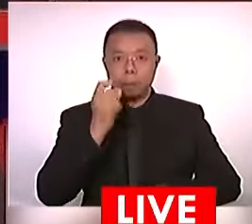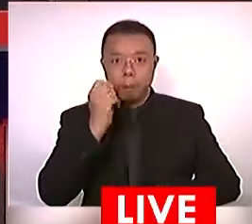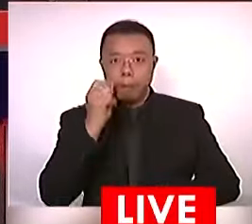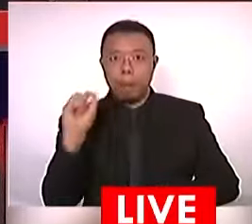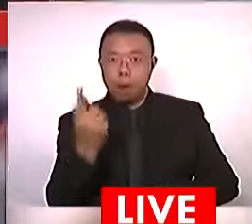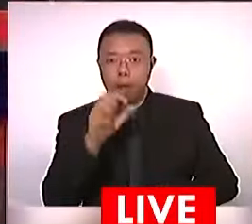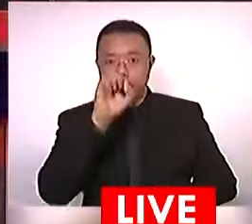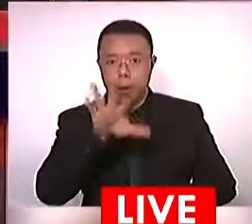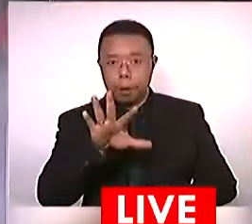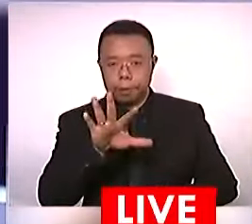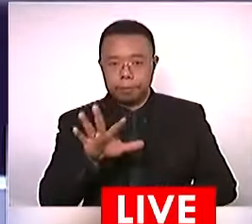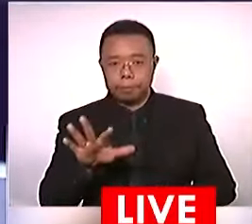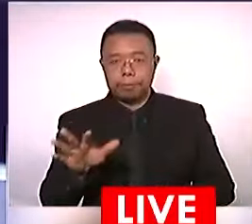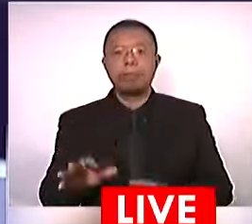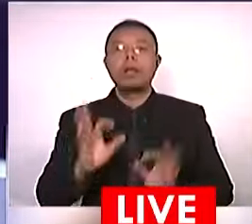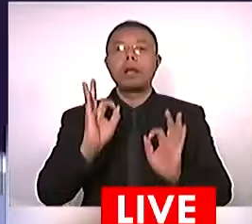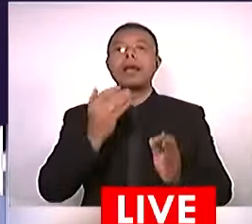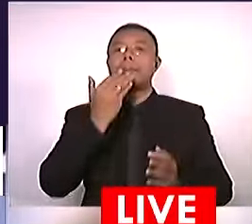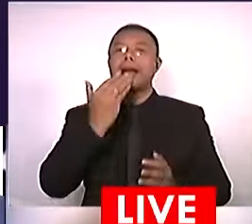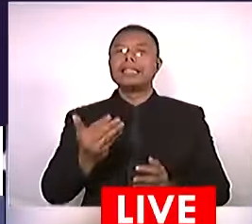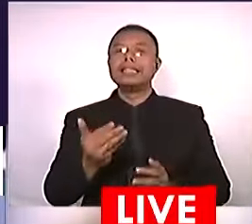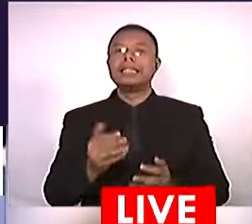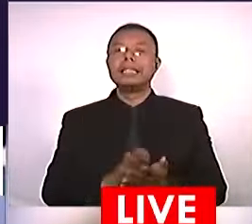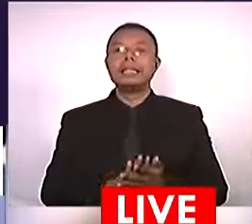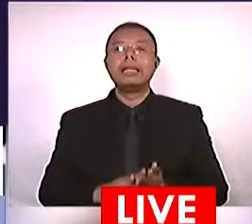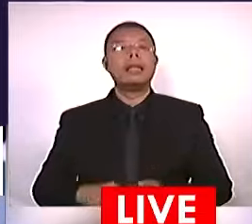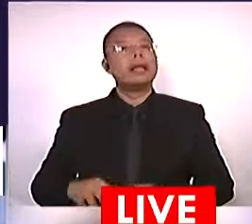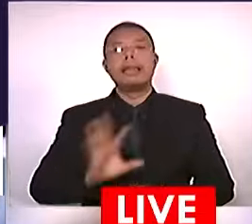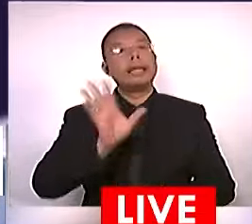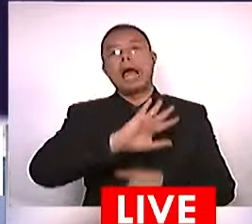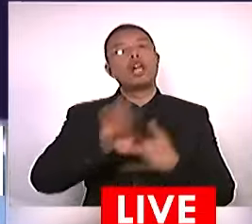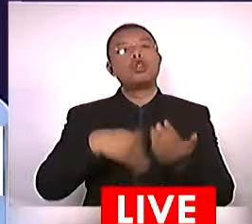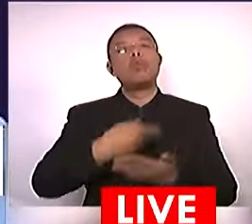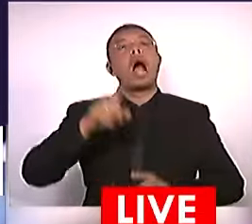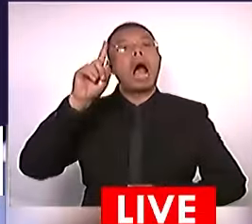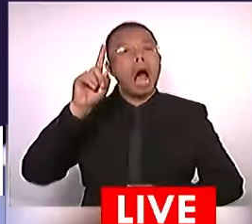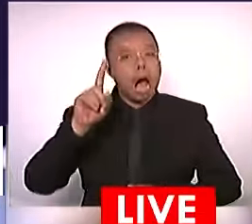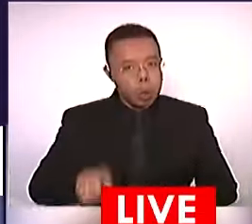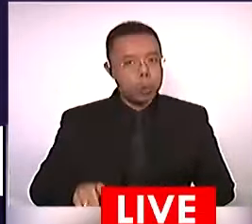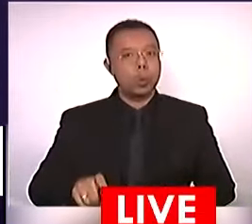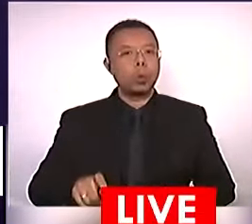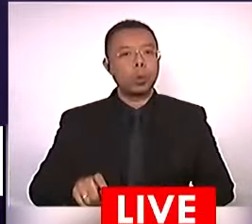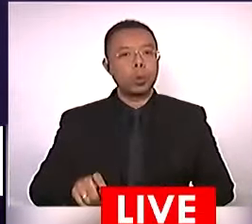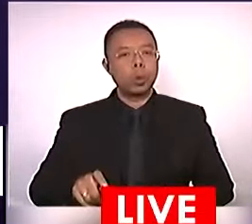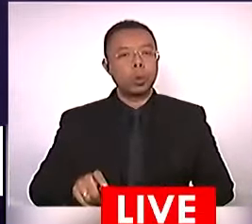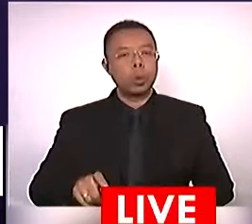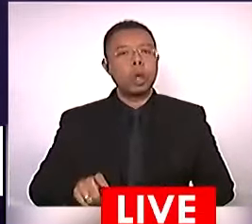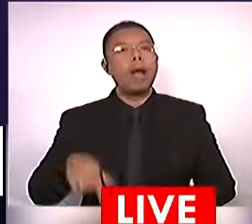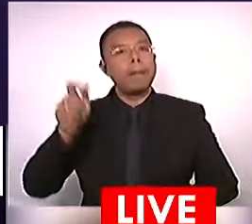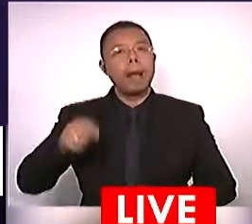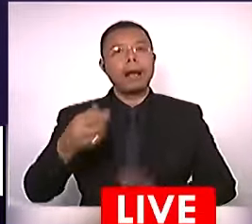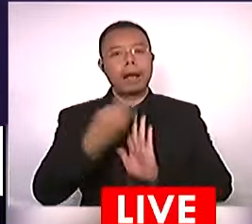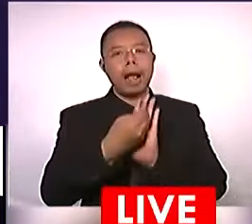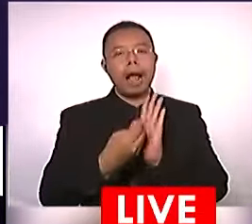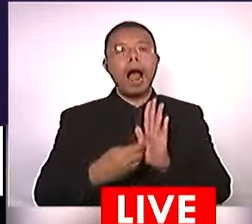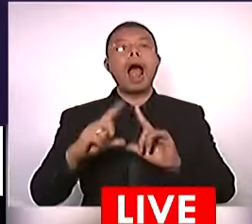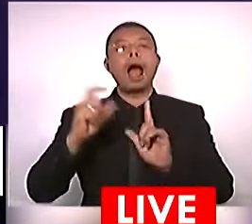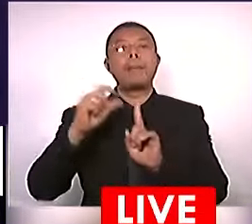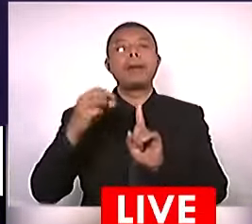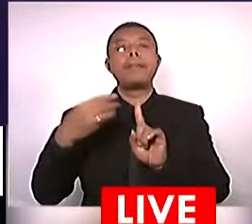mulai berbicara Baik terima kasih tidak semuanya harus menggunakan